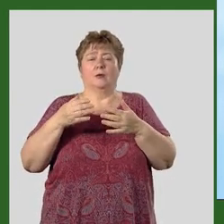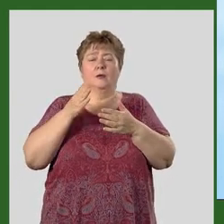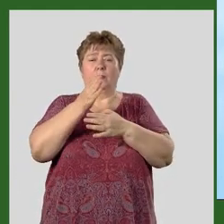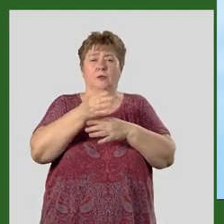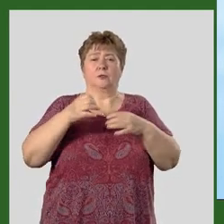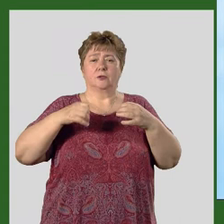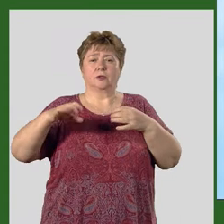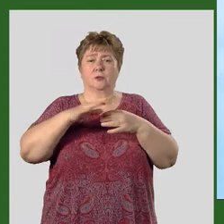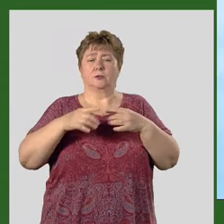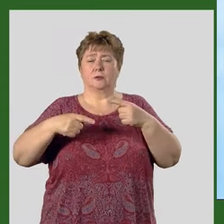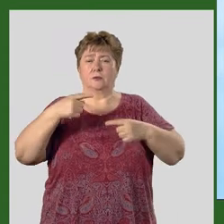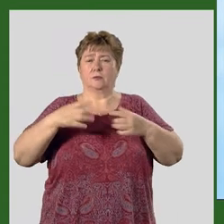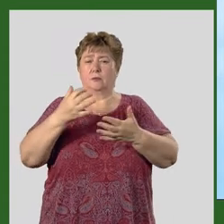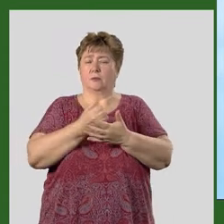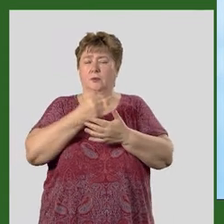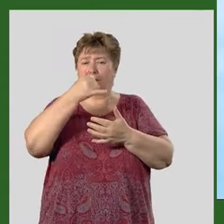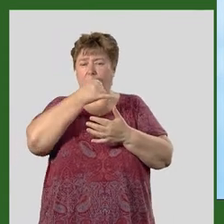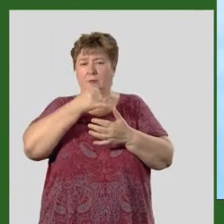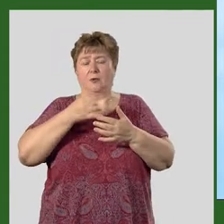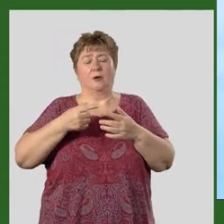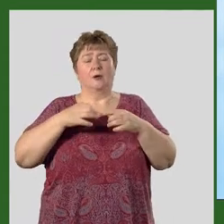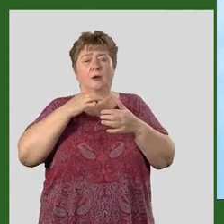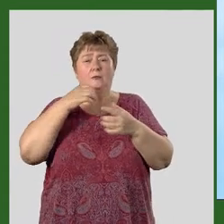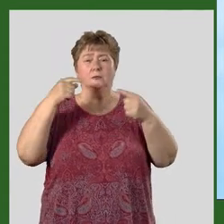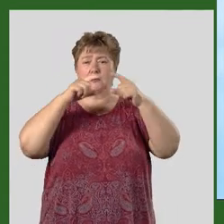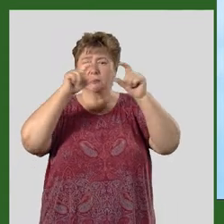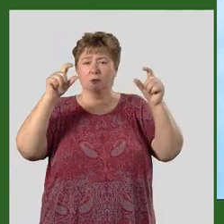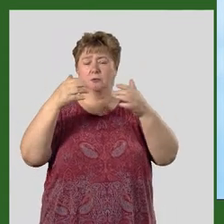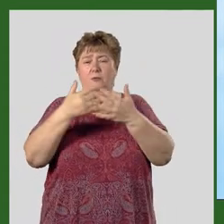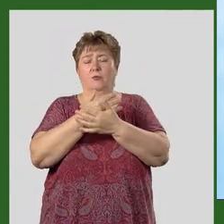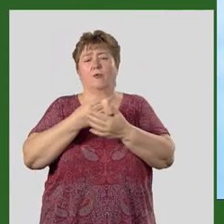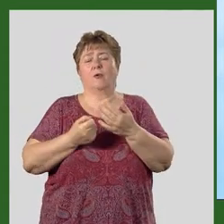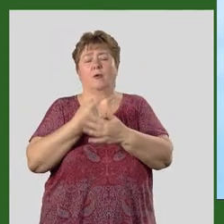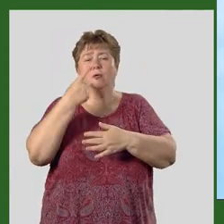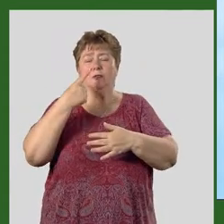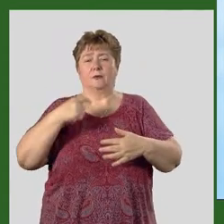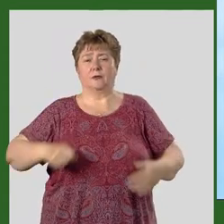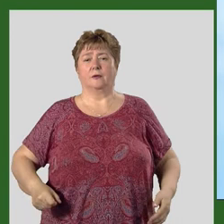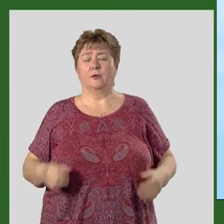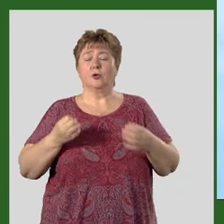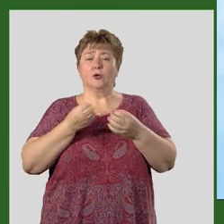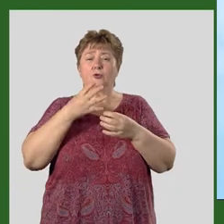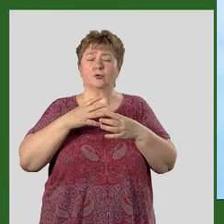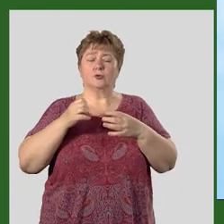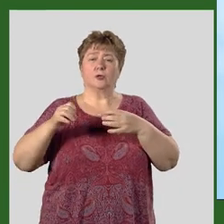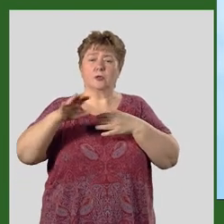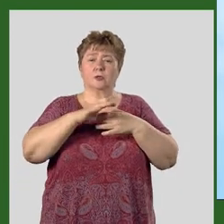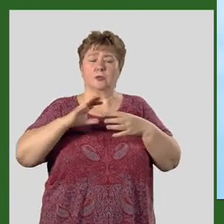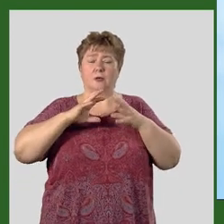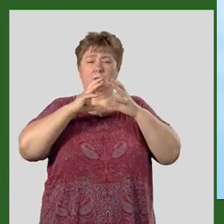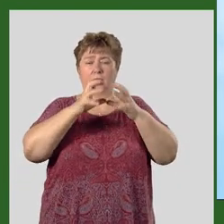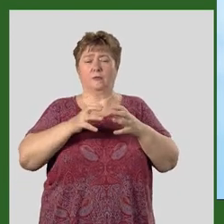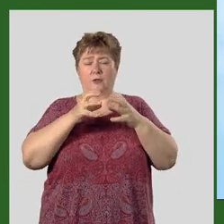сложно из-за спорного или неоднозначного статуса новых образований. Сколько же стран в